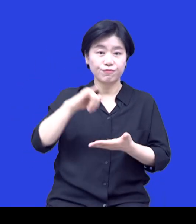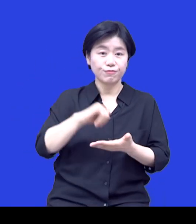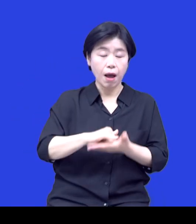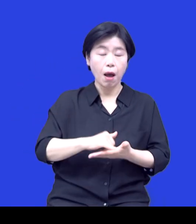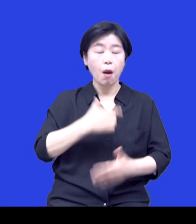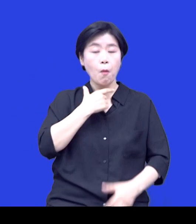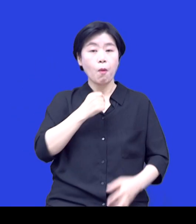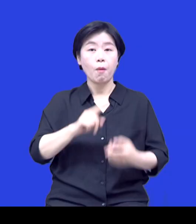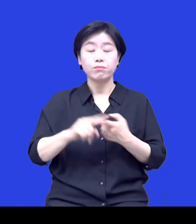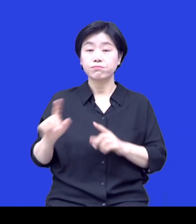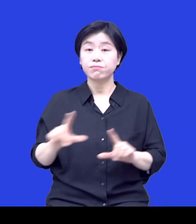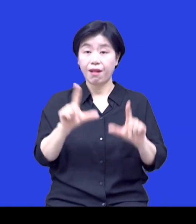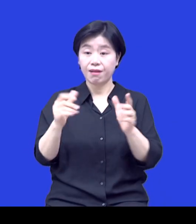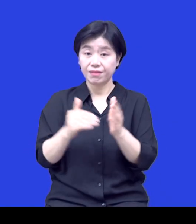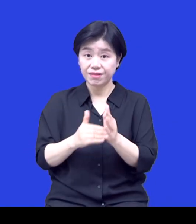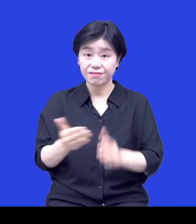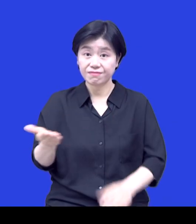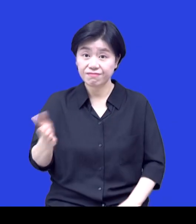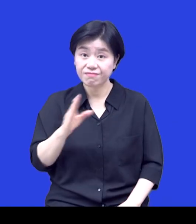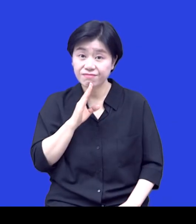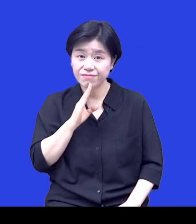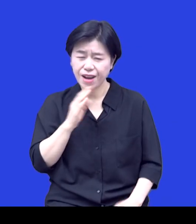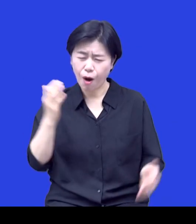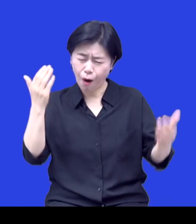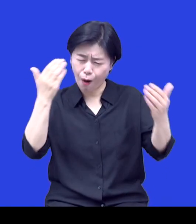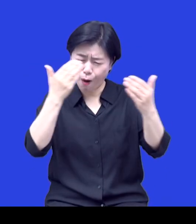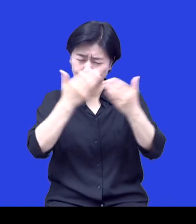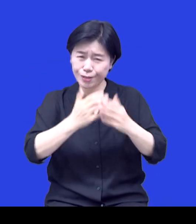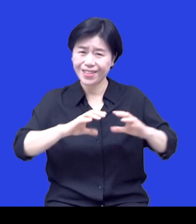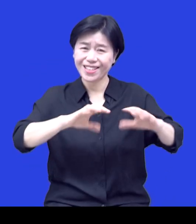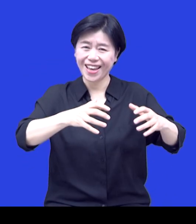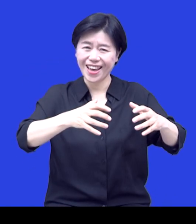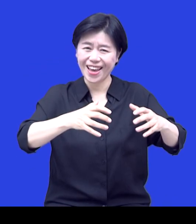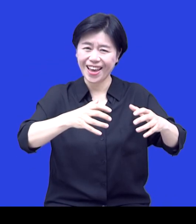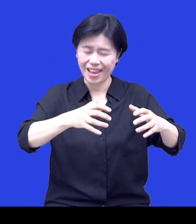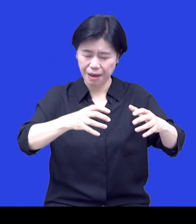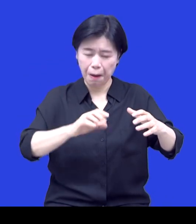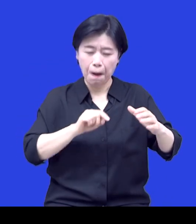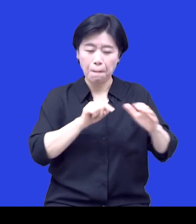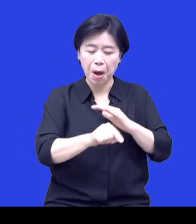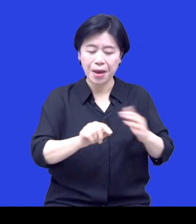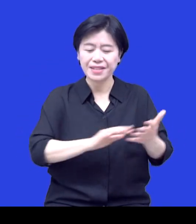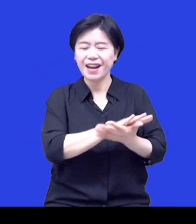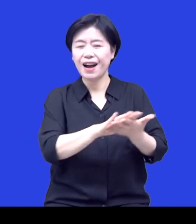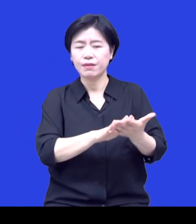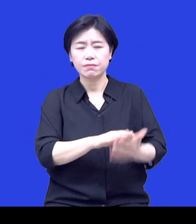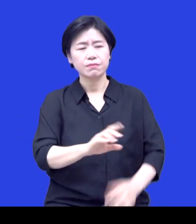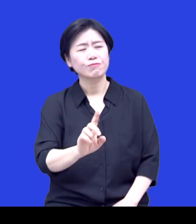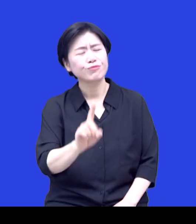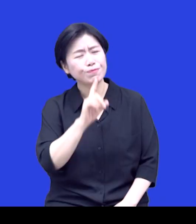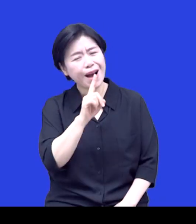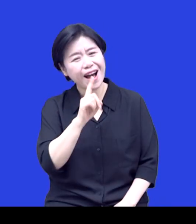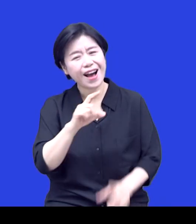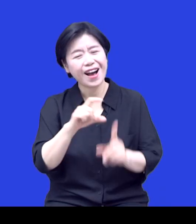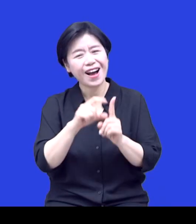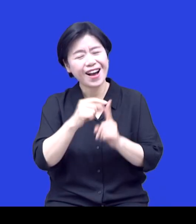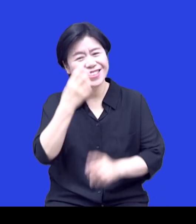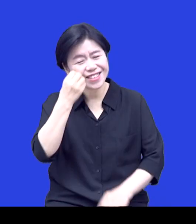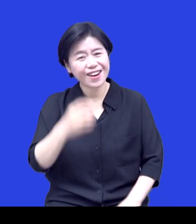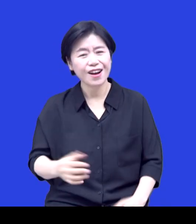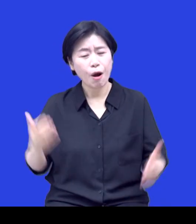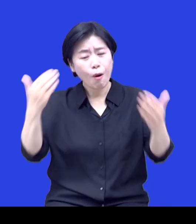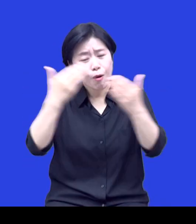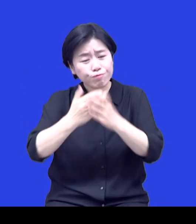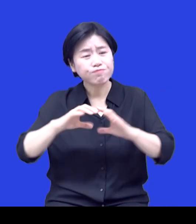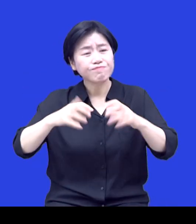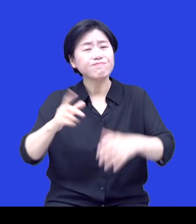그러면서 좀 그 어둠의 세계에서 원 없이 살아보신 그게 있는데 어둠의 세계라는 잠깐 어둠의